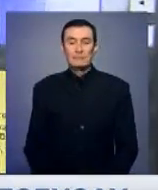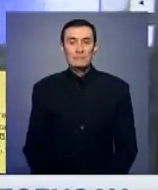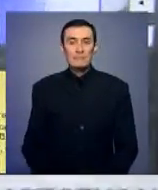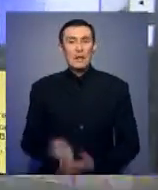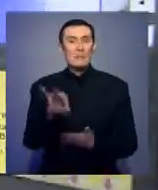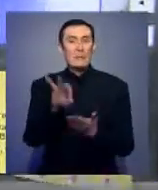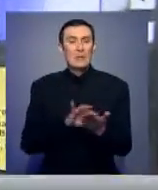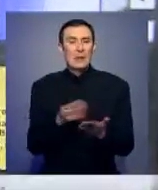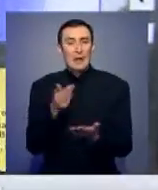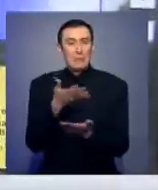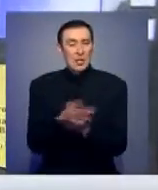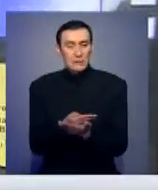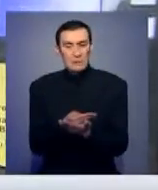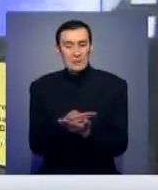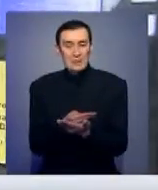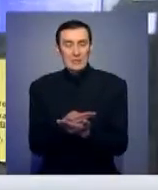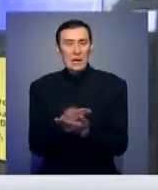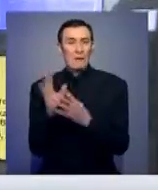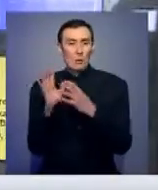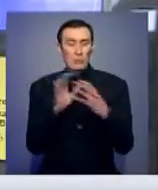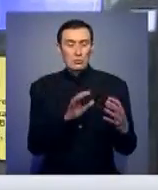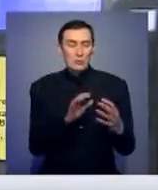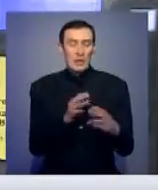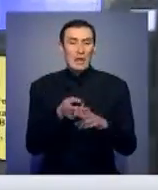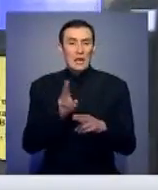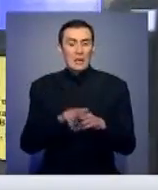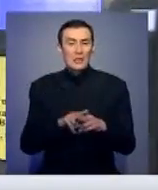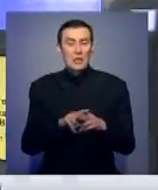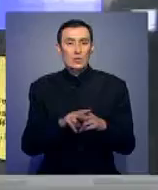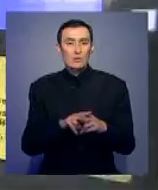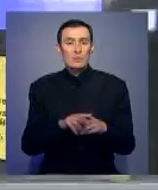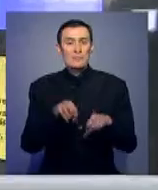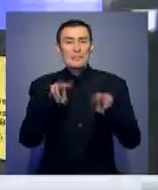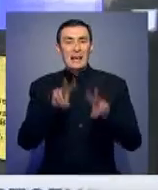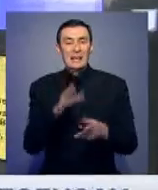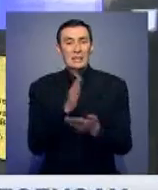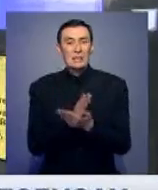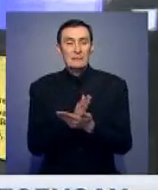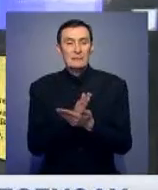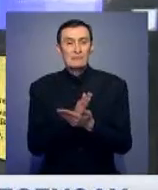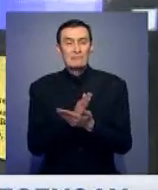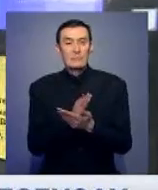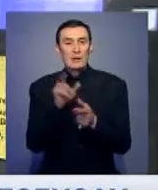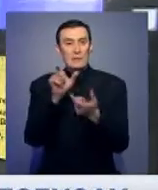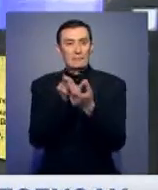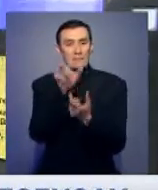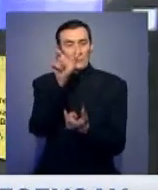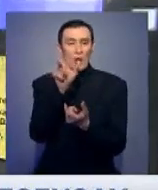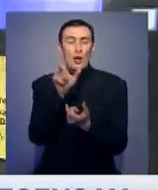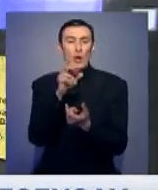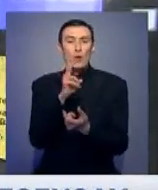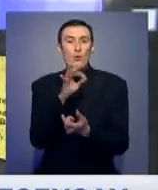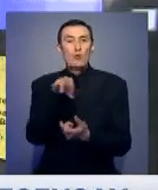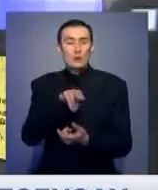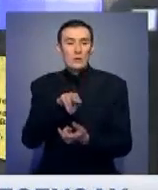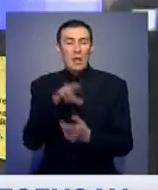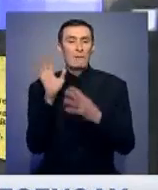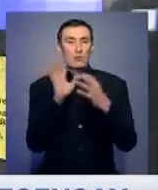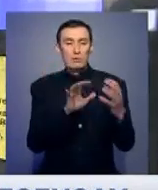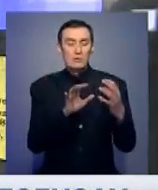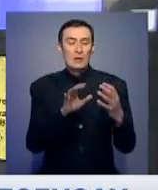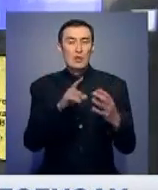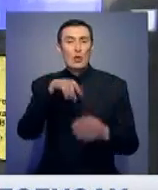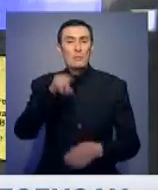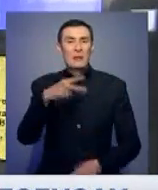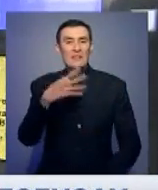Моментально оплачивается за проезд. Это отправка код транспорта, который в автобусе будет висеть на клетке соответствующей, отправить на